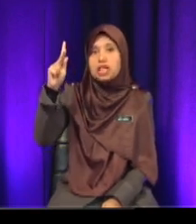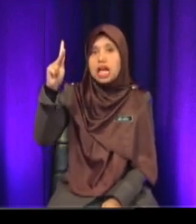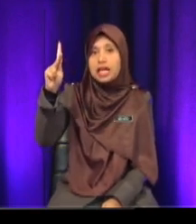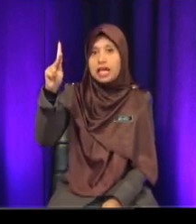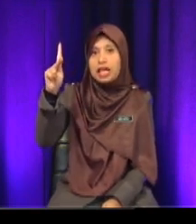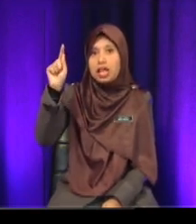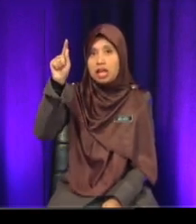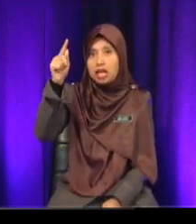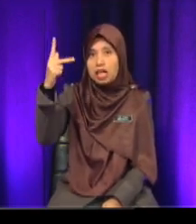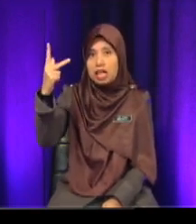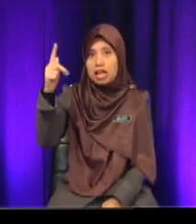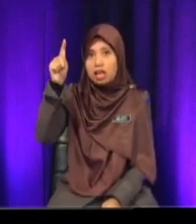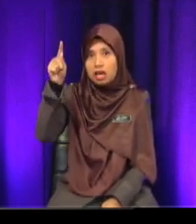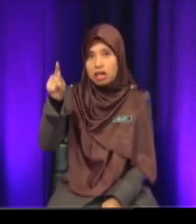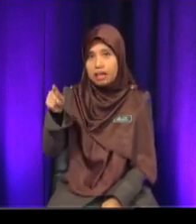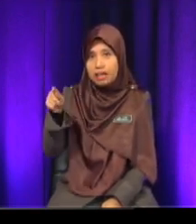saya hilang oke